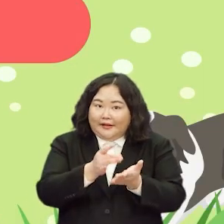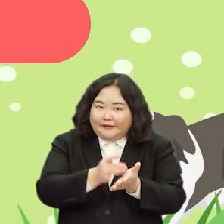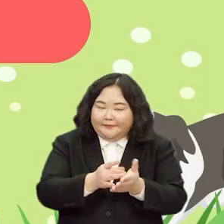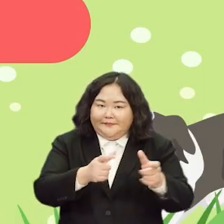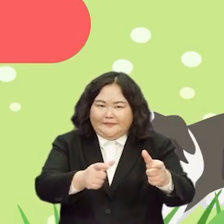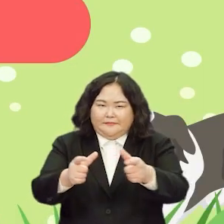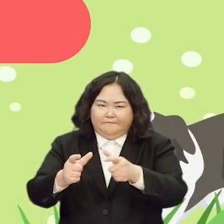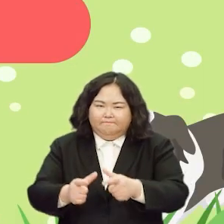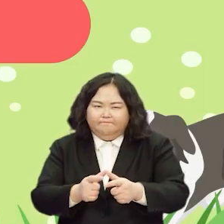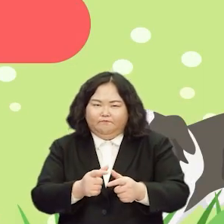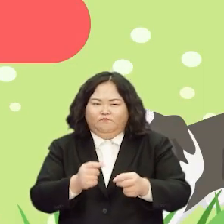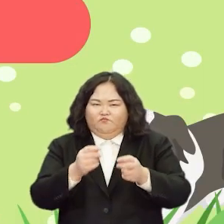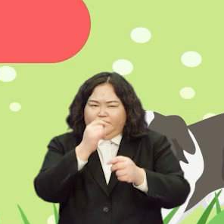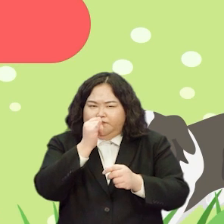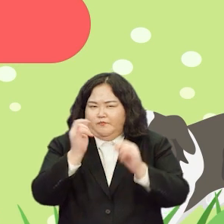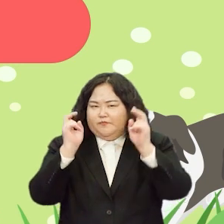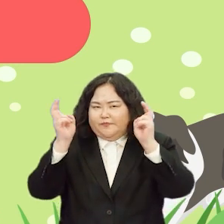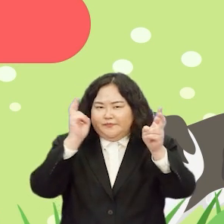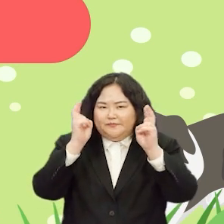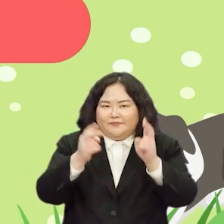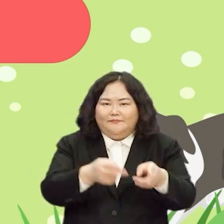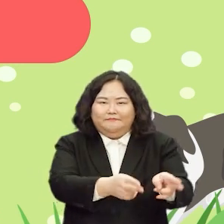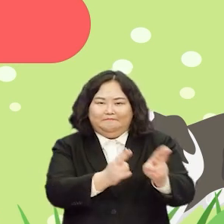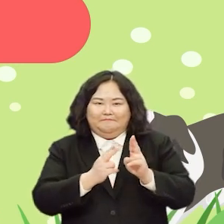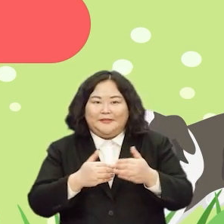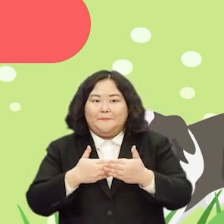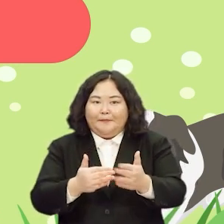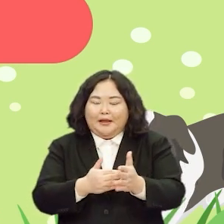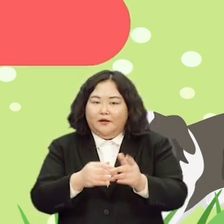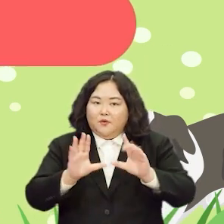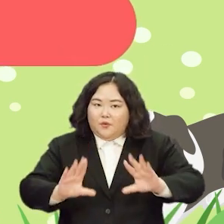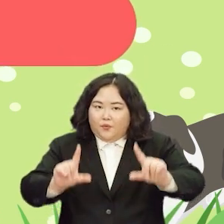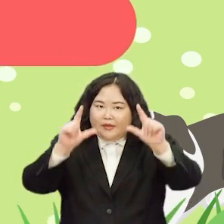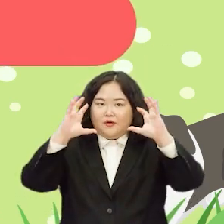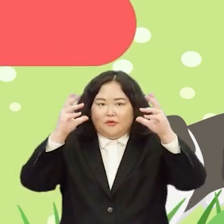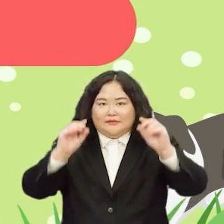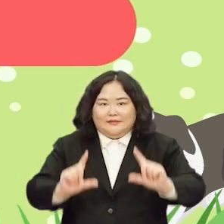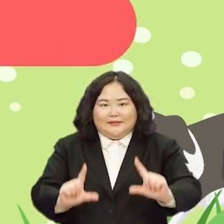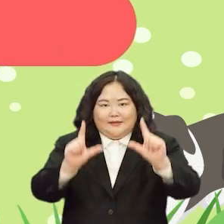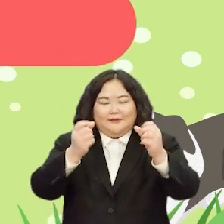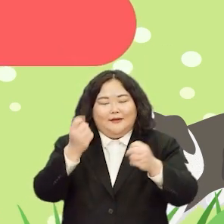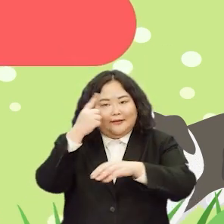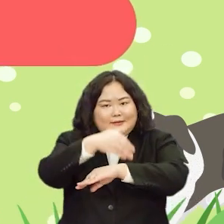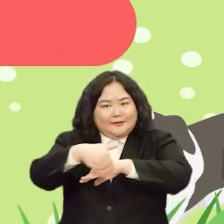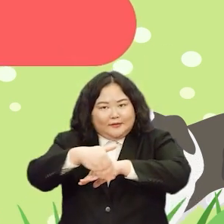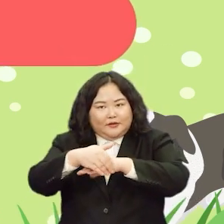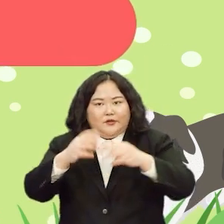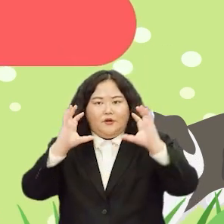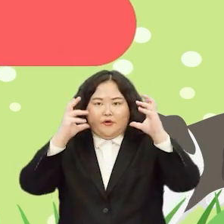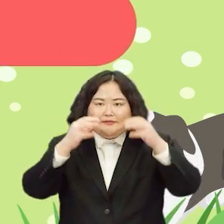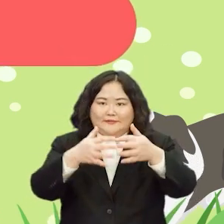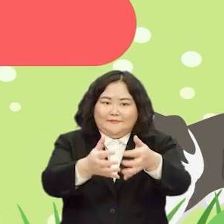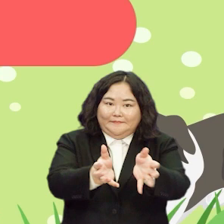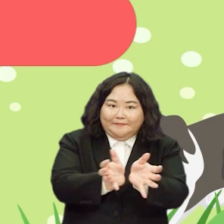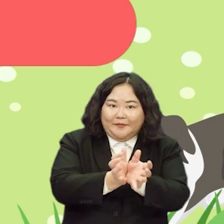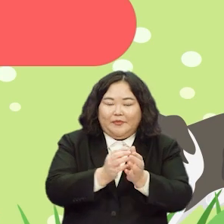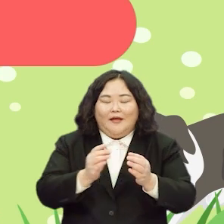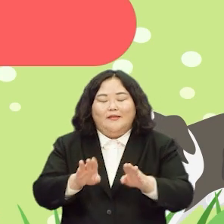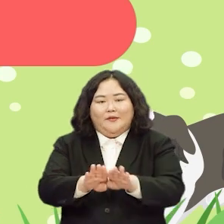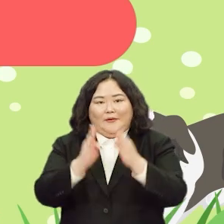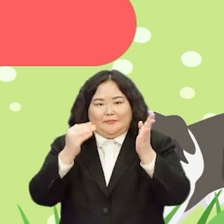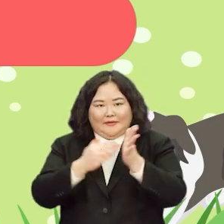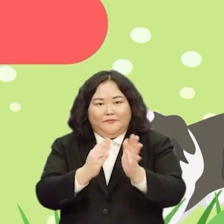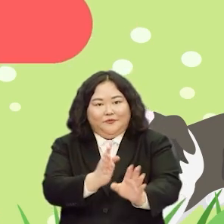천안시가 지역 우수기업 9개사와 협약을 체결했습니다. 올해 어린이날 행사를 기획하기 위한 어린이 기획단